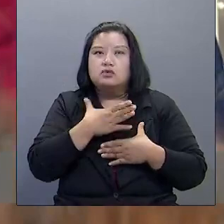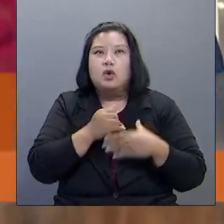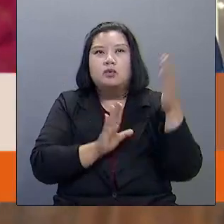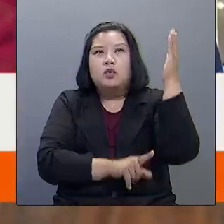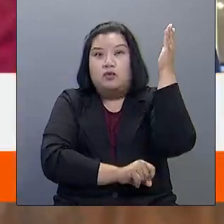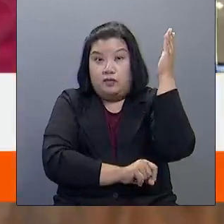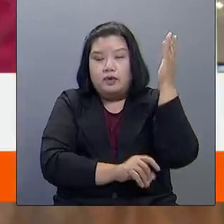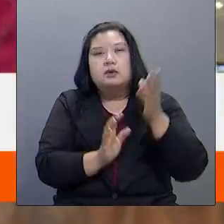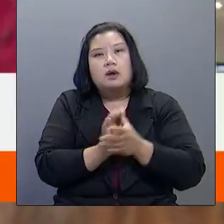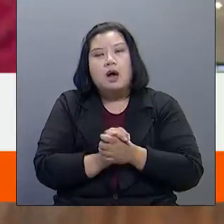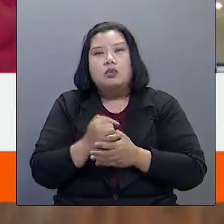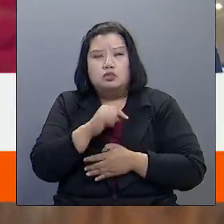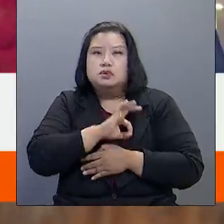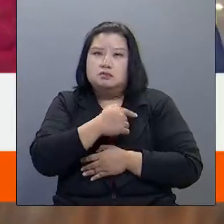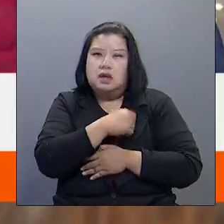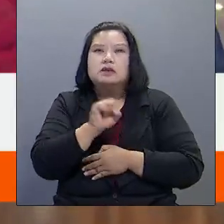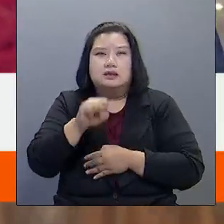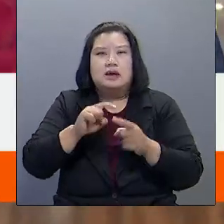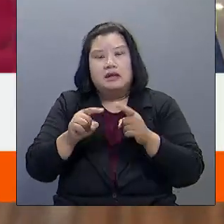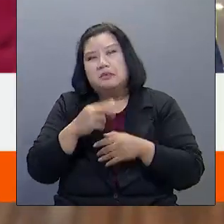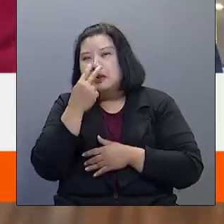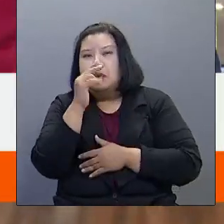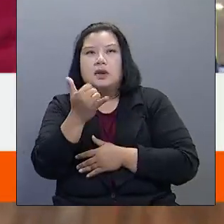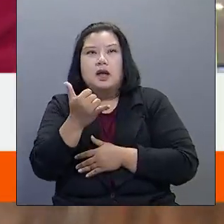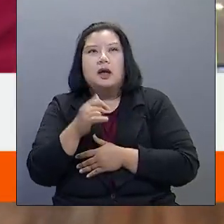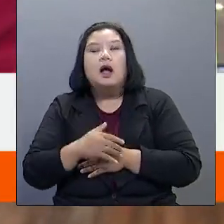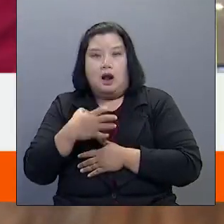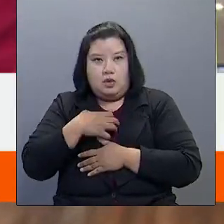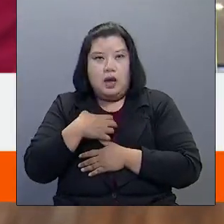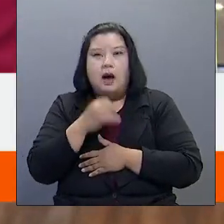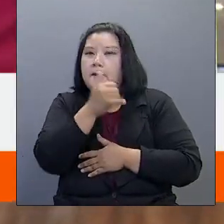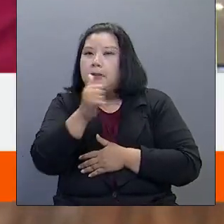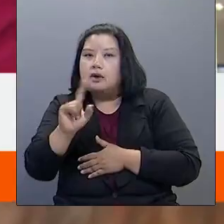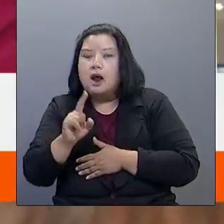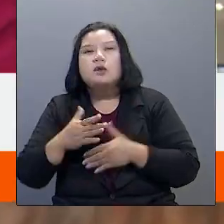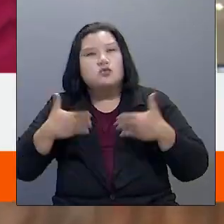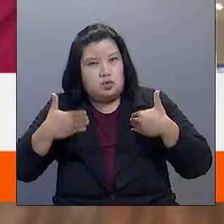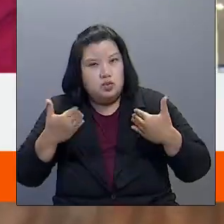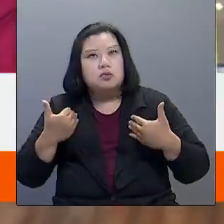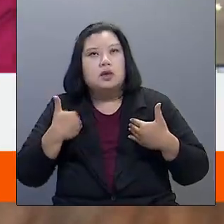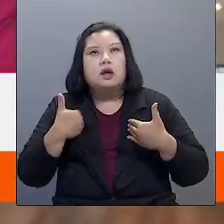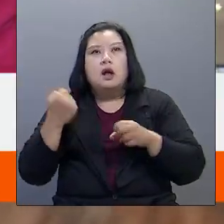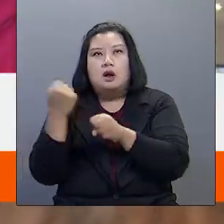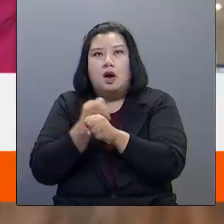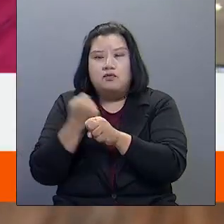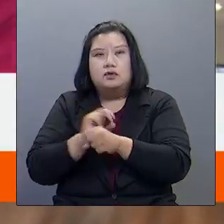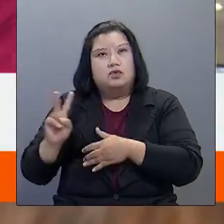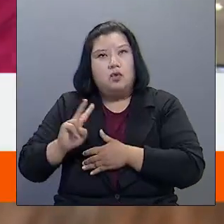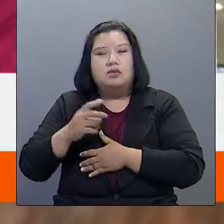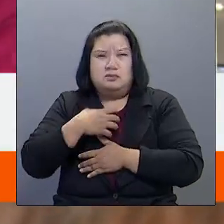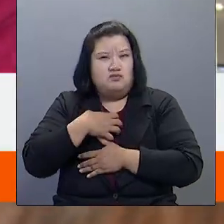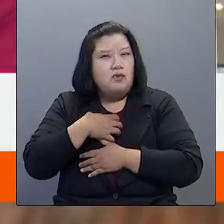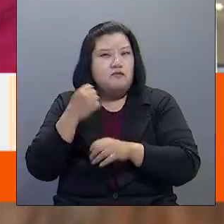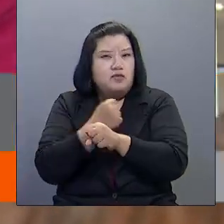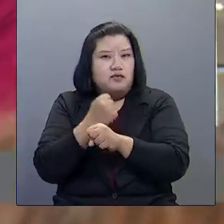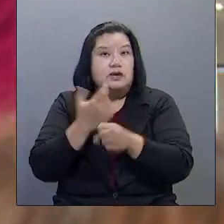ทุกที่ที่เราไปเลยเพราะว่าเราอยากจะมอบความสุขแล้วก็พวกเราเนี่ยตั้งใจฝึกซ้อมกันมากแล้วก็อยากให้ทุกคน